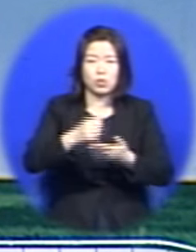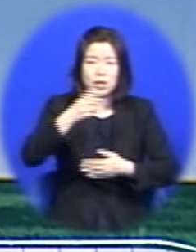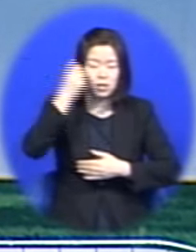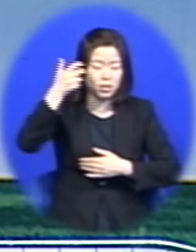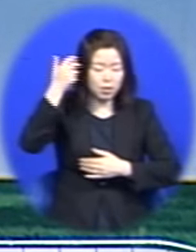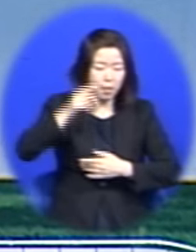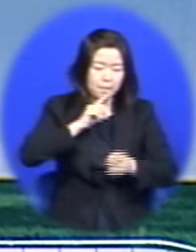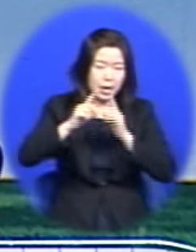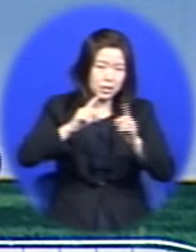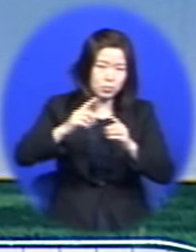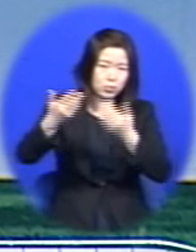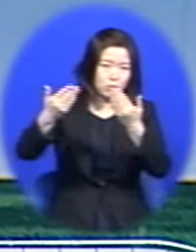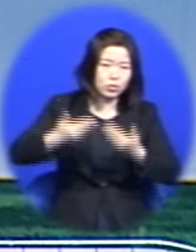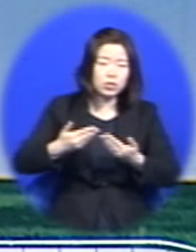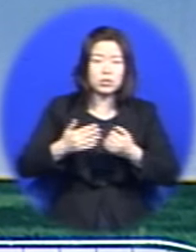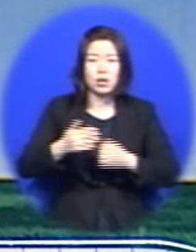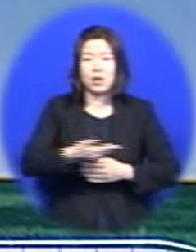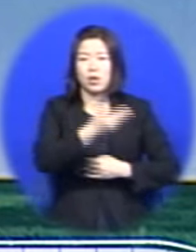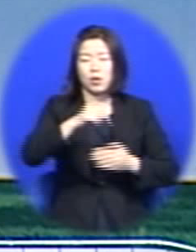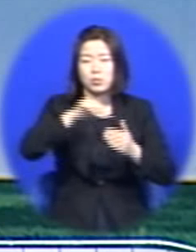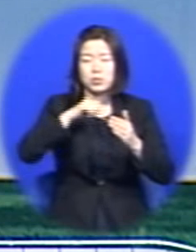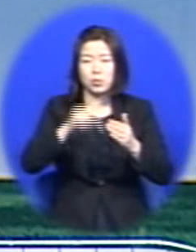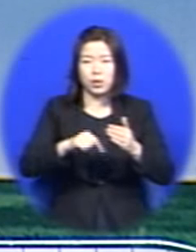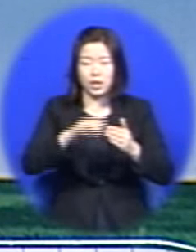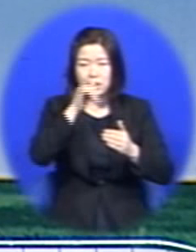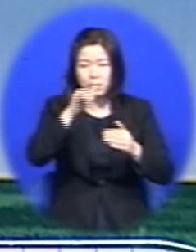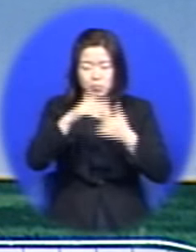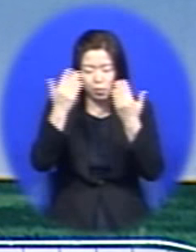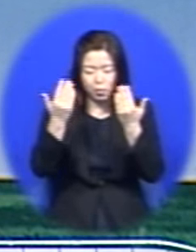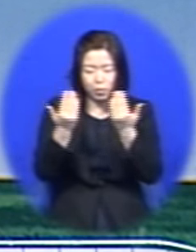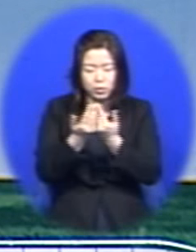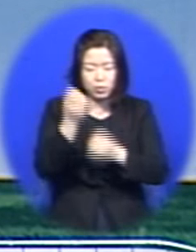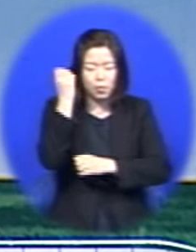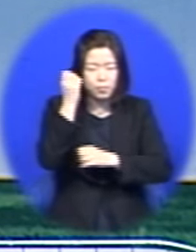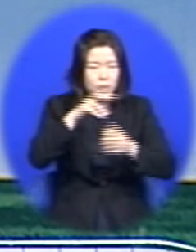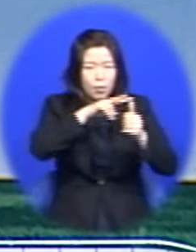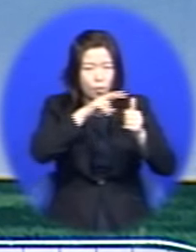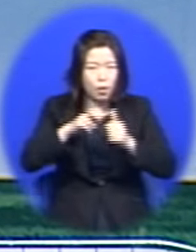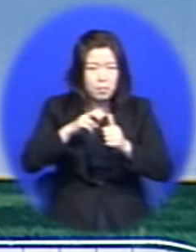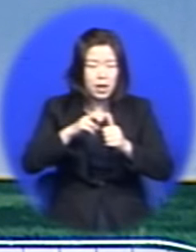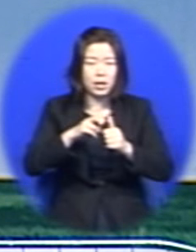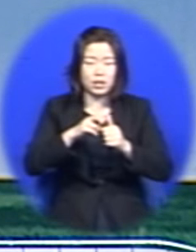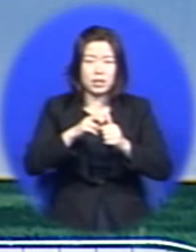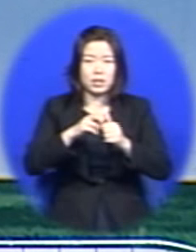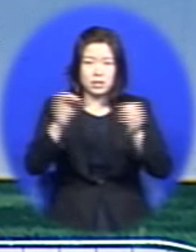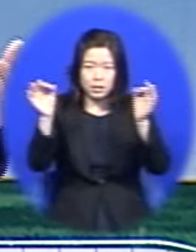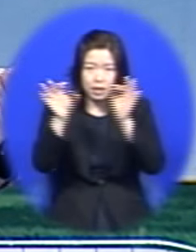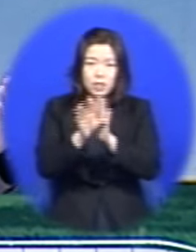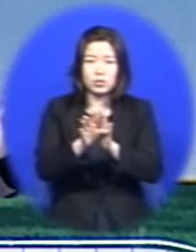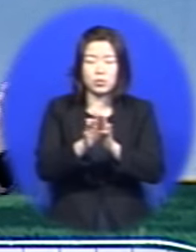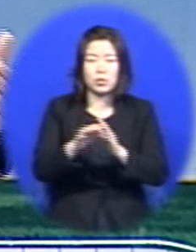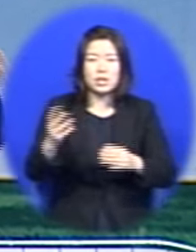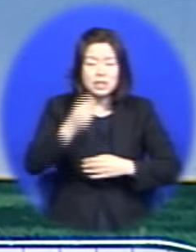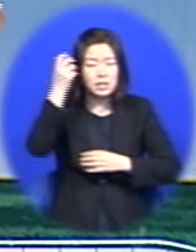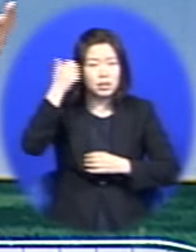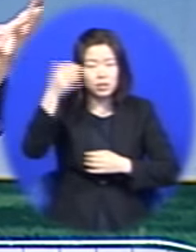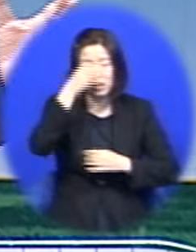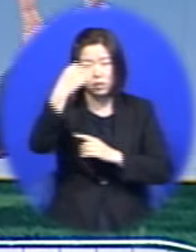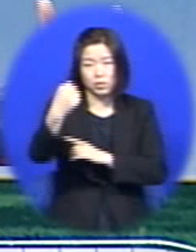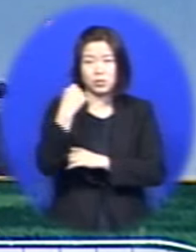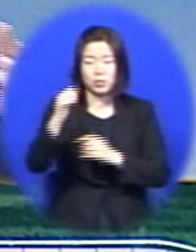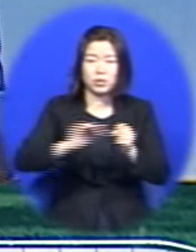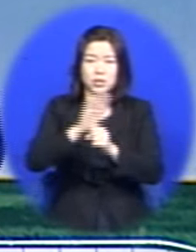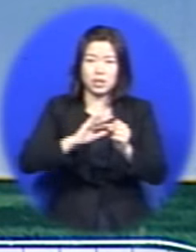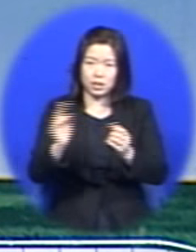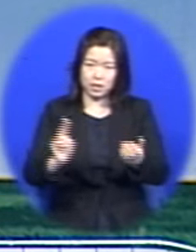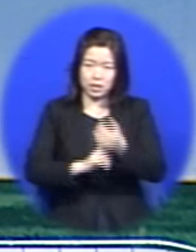치셔서 여러분 속에 있는 모든 사람에 대한 원망과 미움이 다 십자가에 처리되고 성령의 능력으로 사랑의 기적이